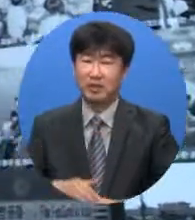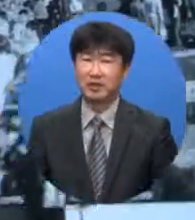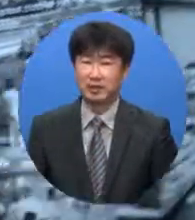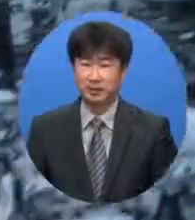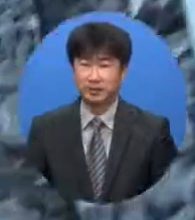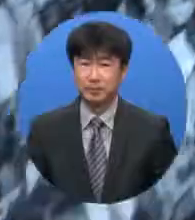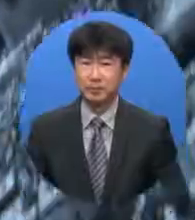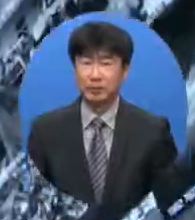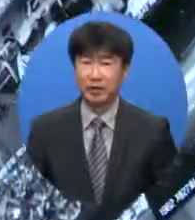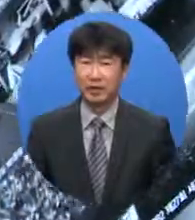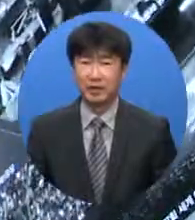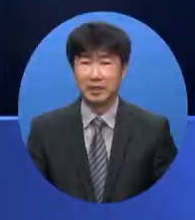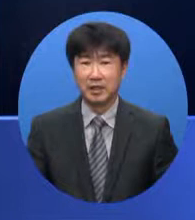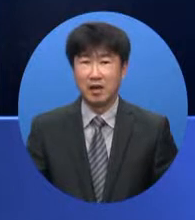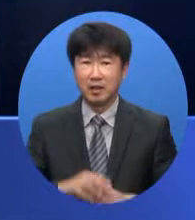활용될 예정입니다.